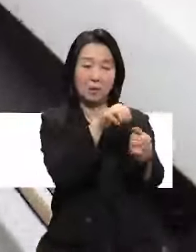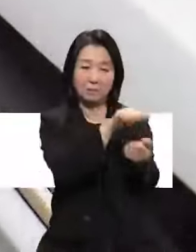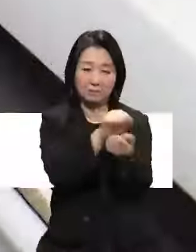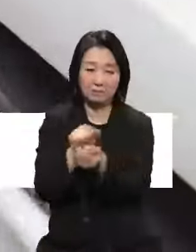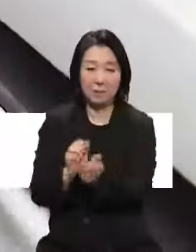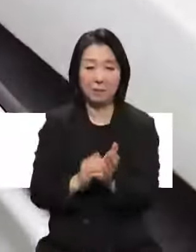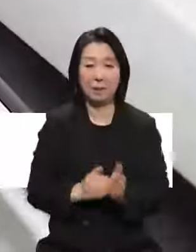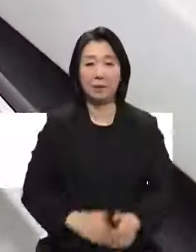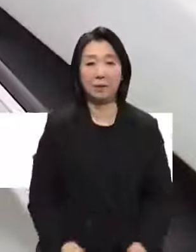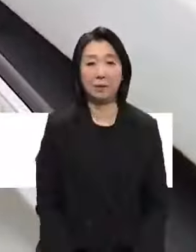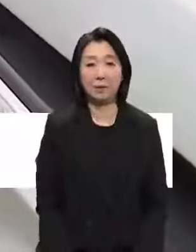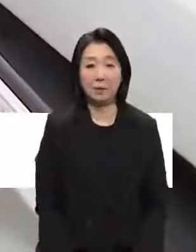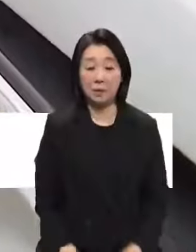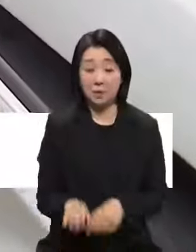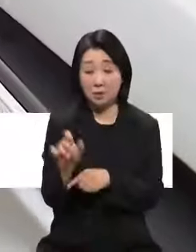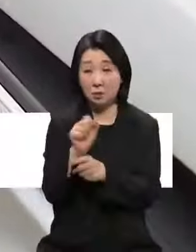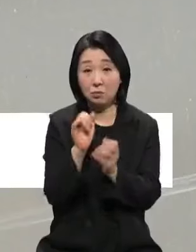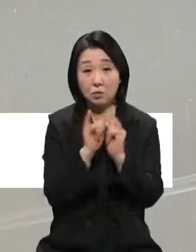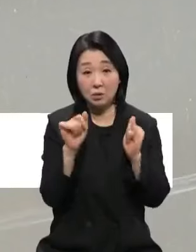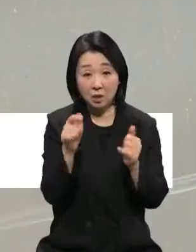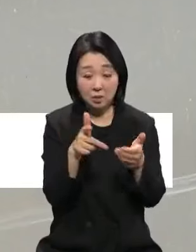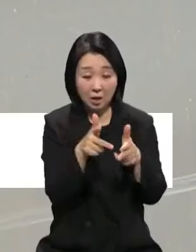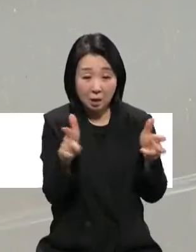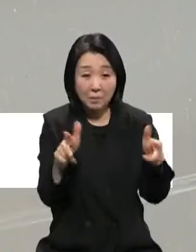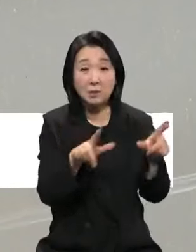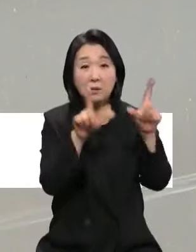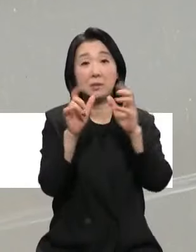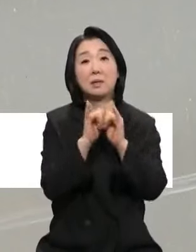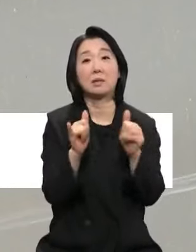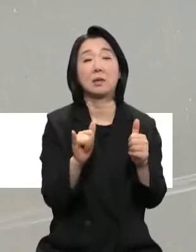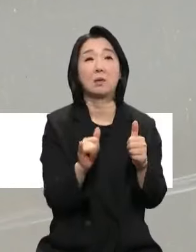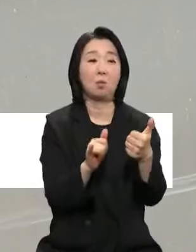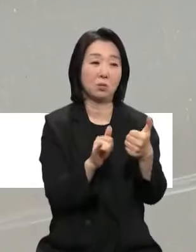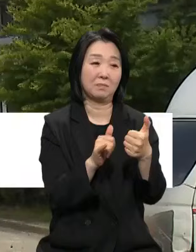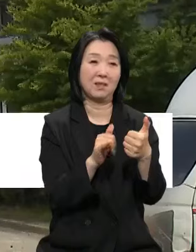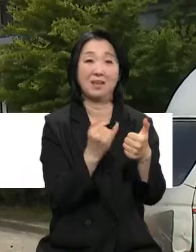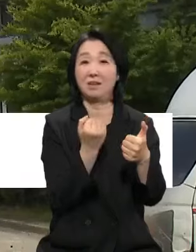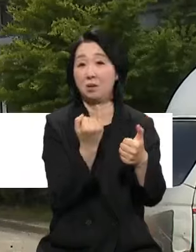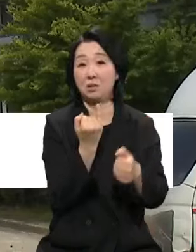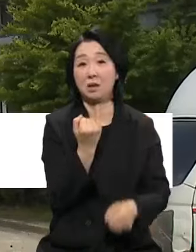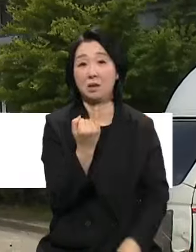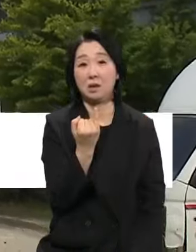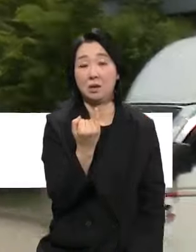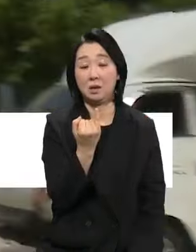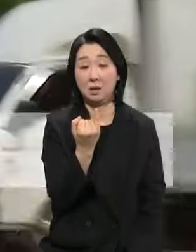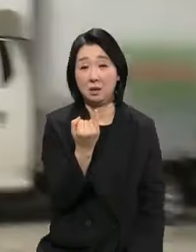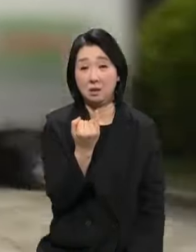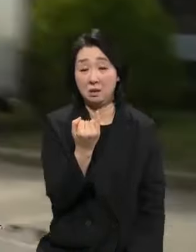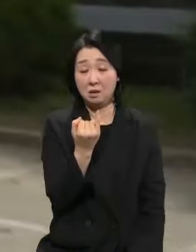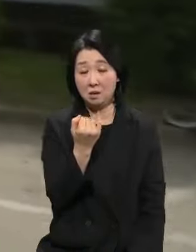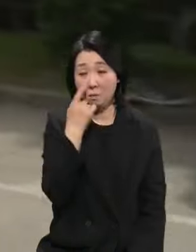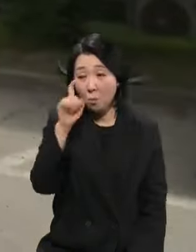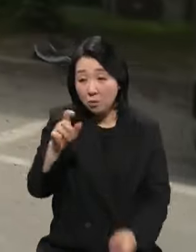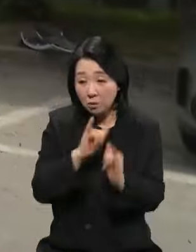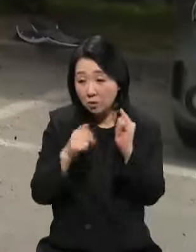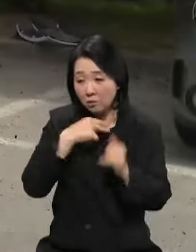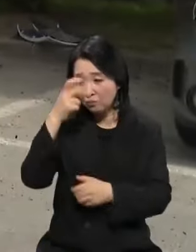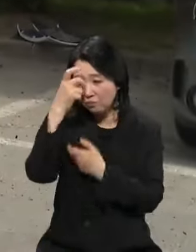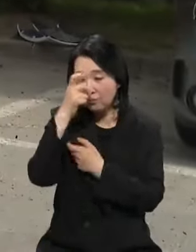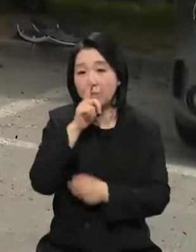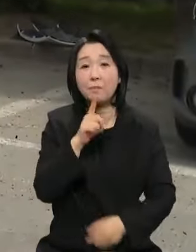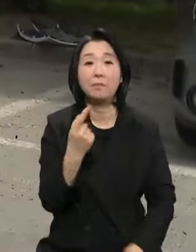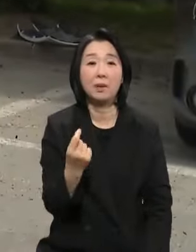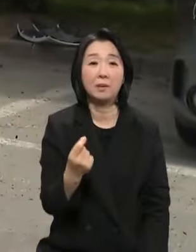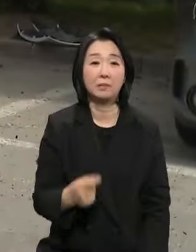파손됐습니다 차량 운전자는이 아파트에 사는 50대 여성이었는데 목격자들은 술에 취한 것 같다고